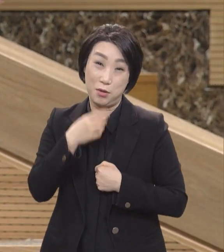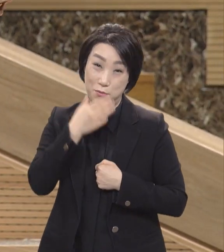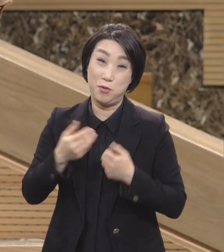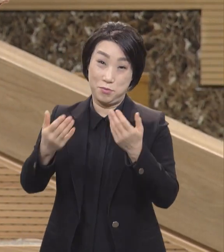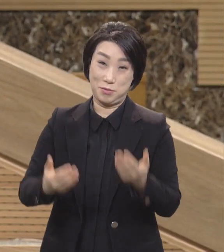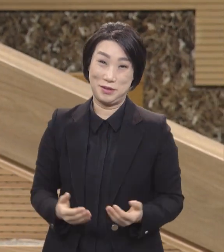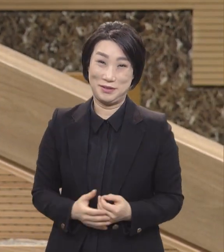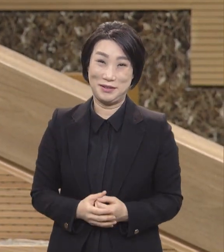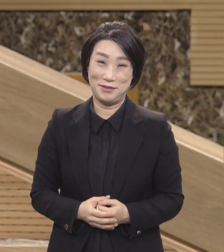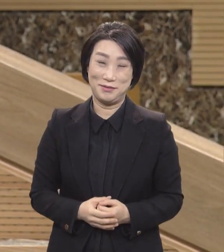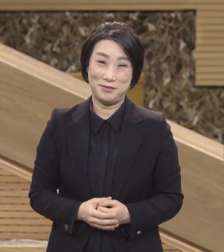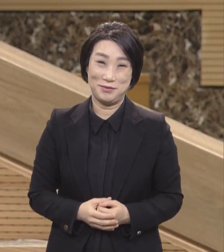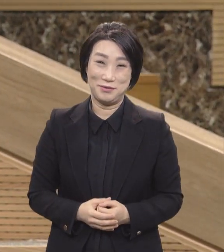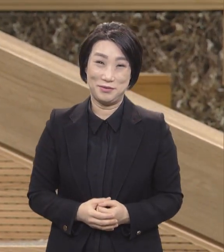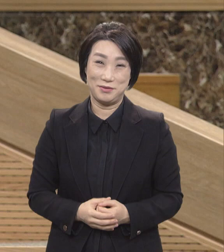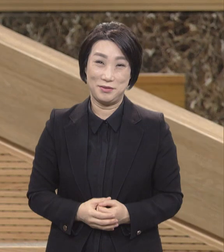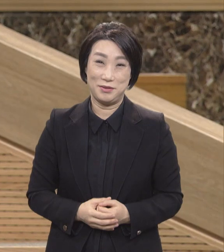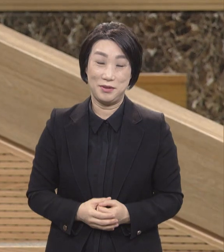복이 있다.